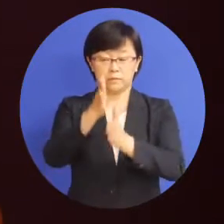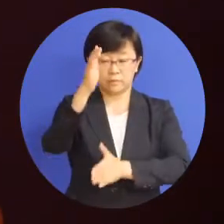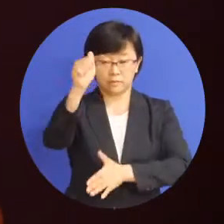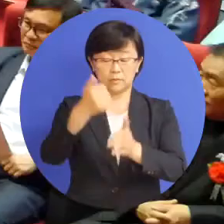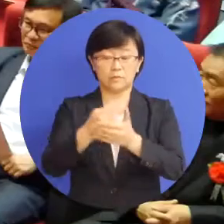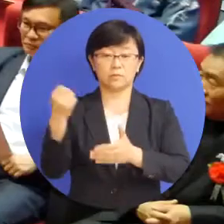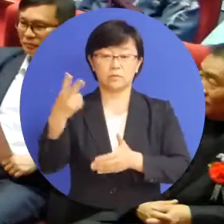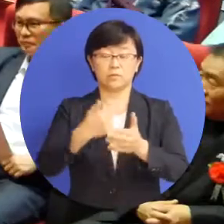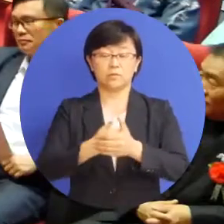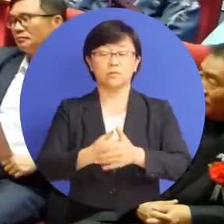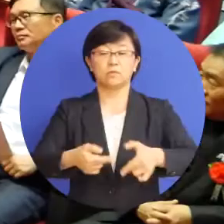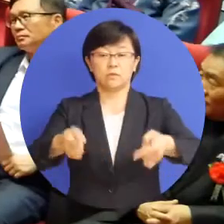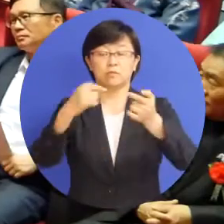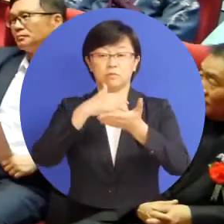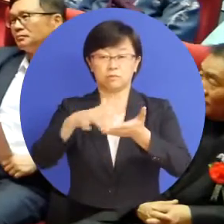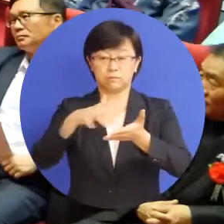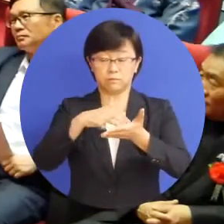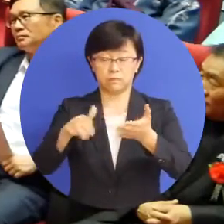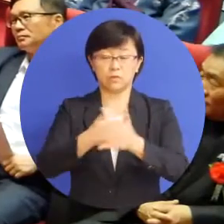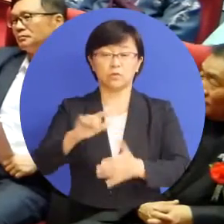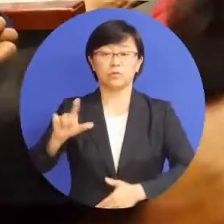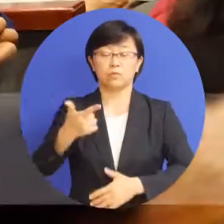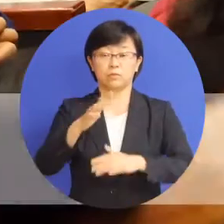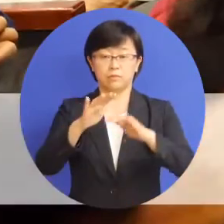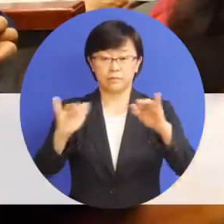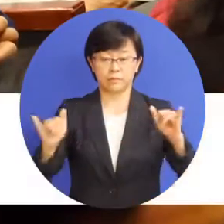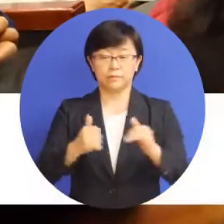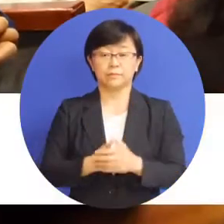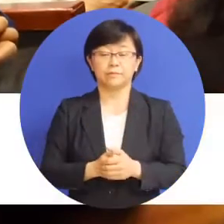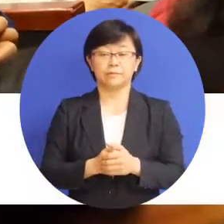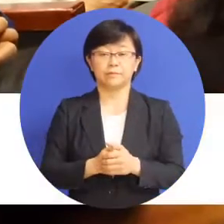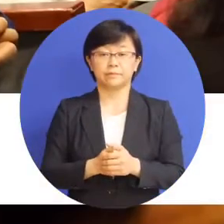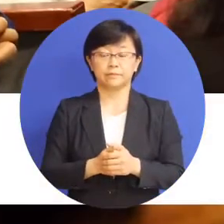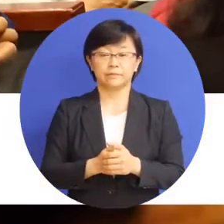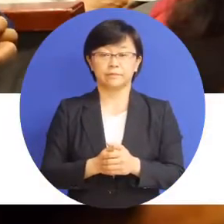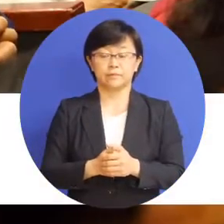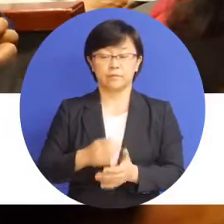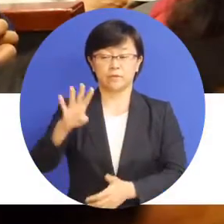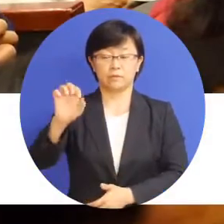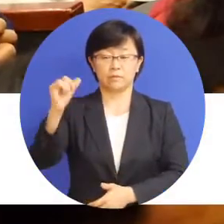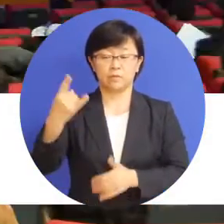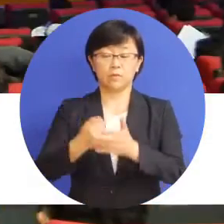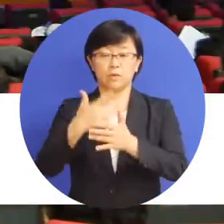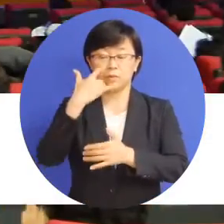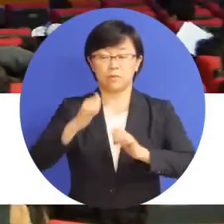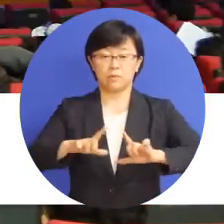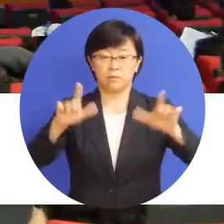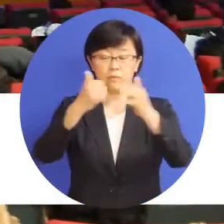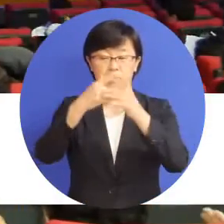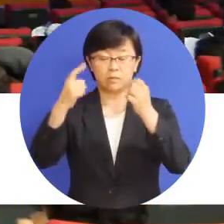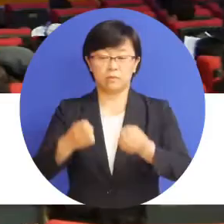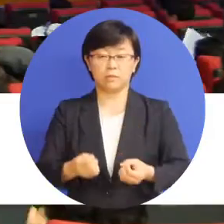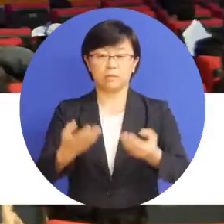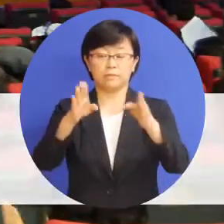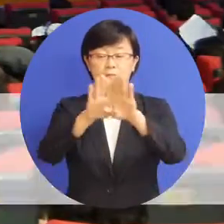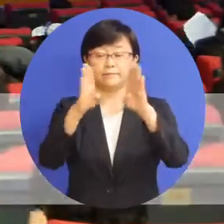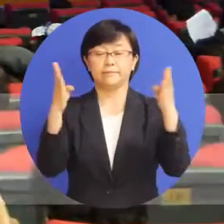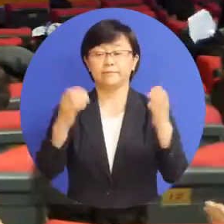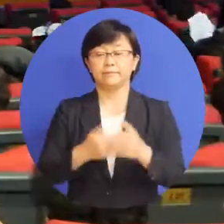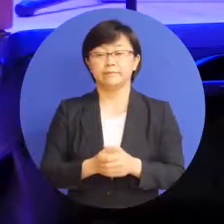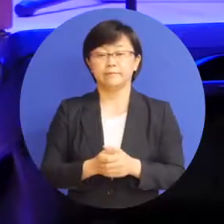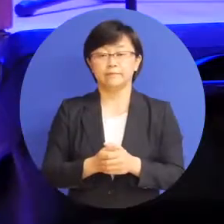공주시장을 비롯한 관계자와 어르신 등 600여 명이 참석한 가운데 제44회 어버이날 기념행사를